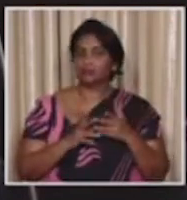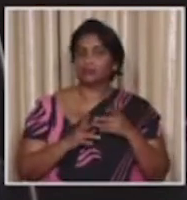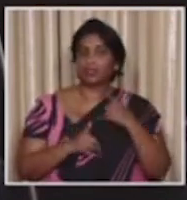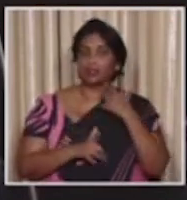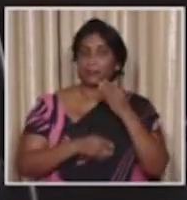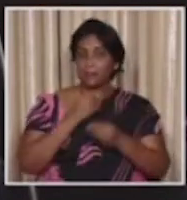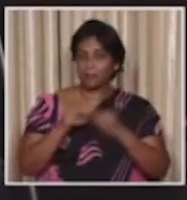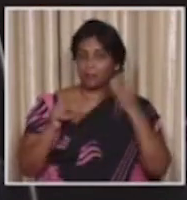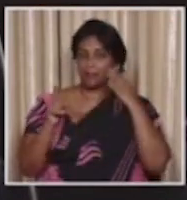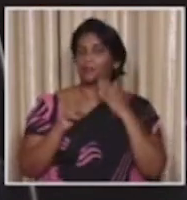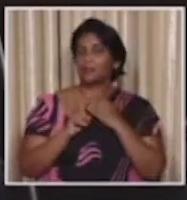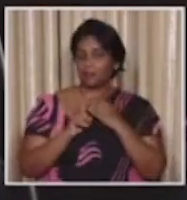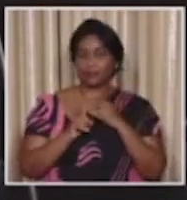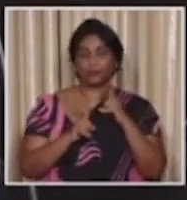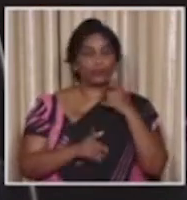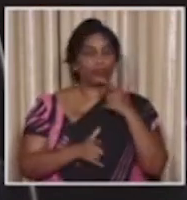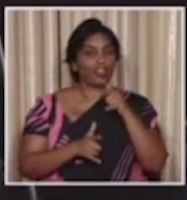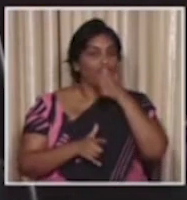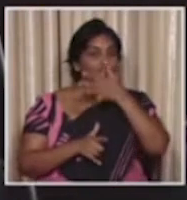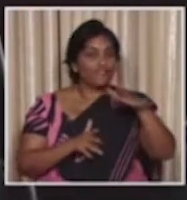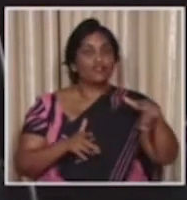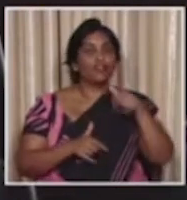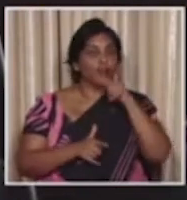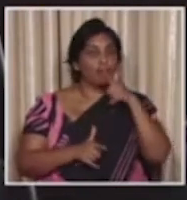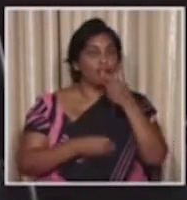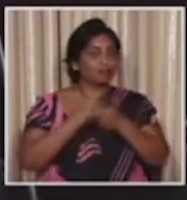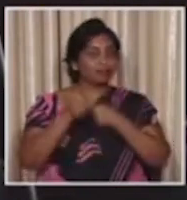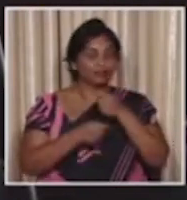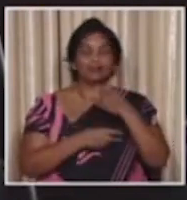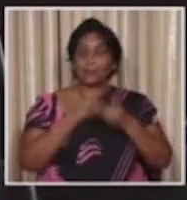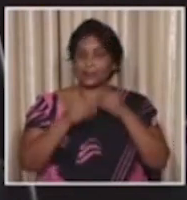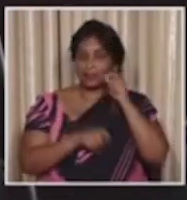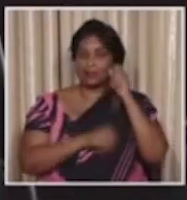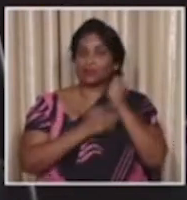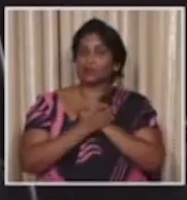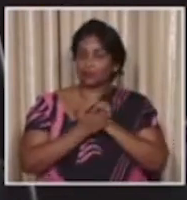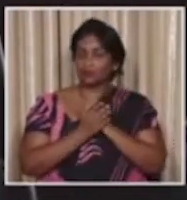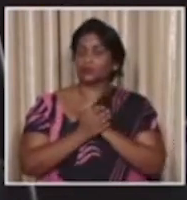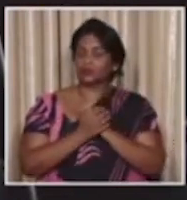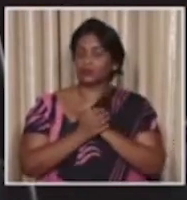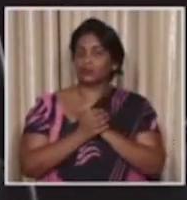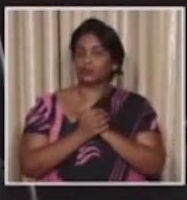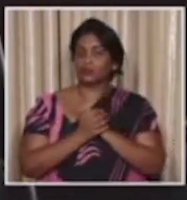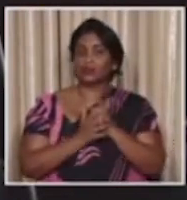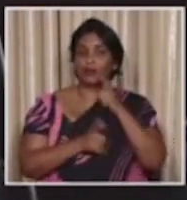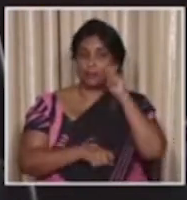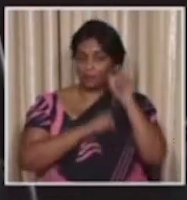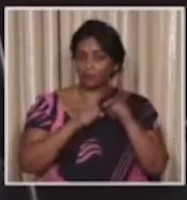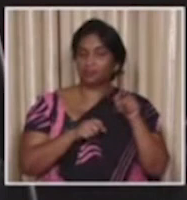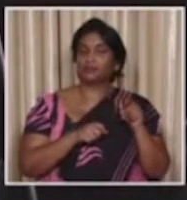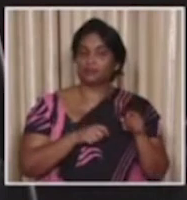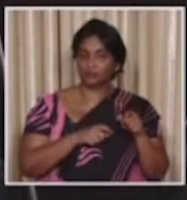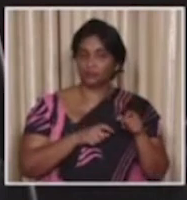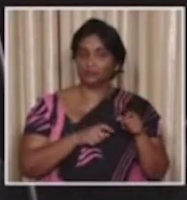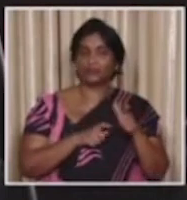දීවර කර්මාන්තය කරන මිරිදිය දීවර කර්මාන්තය කරන මුළු රටේම කරන සෑම දීවරයකටම